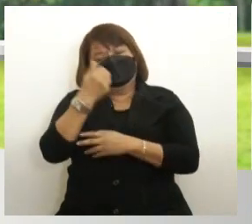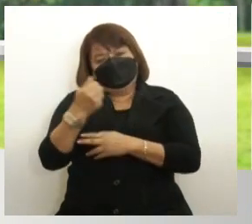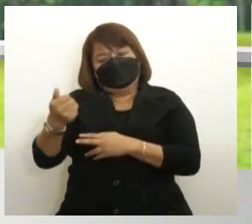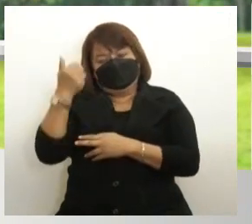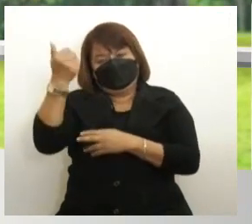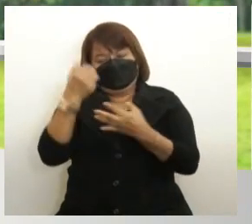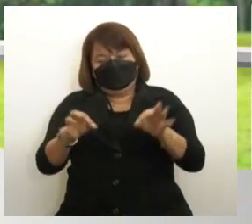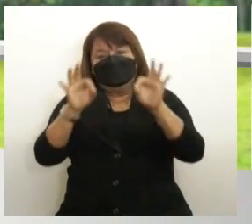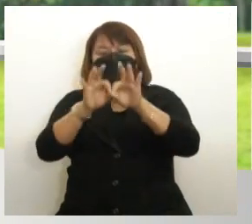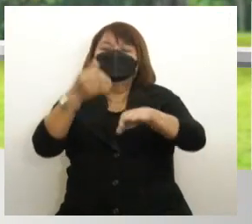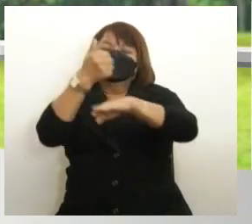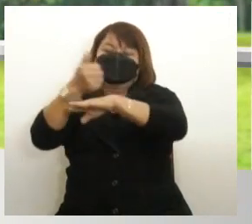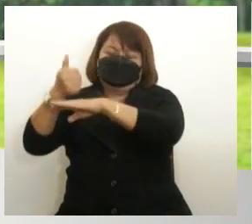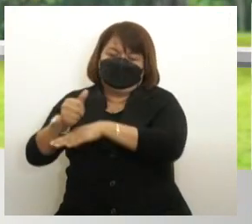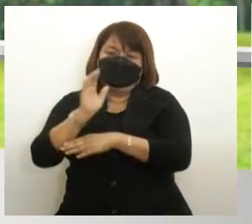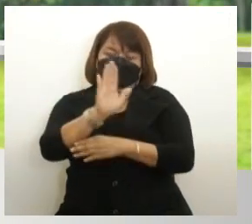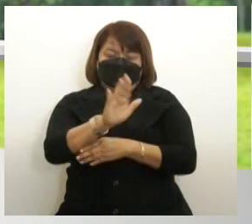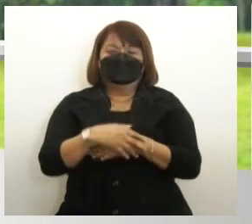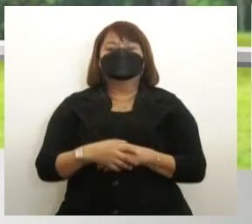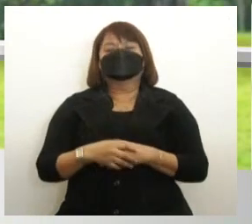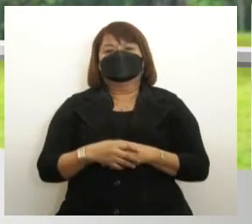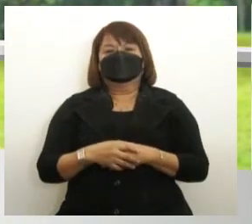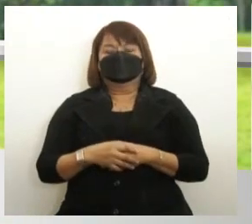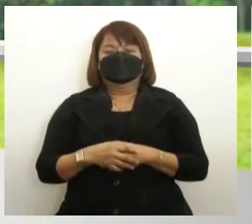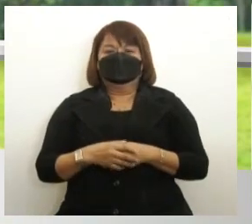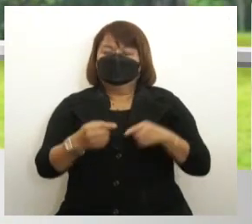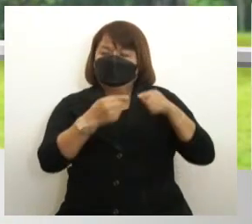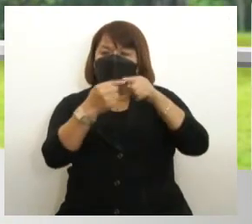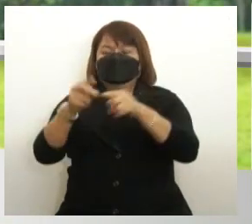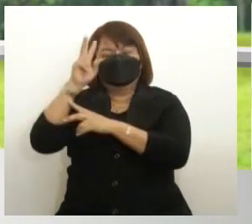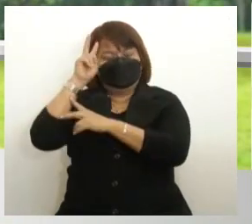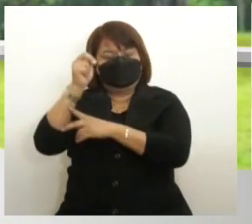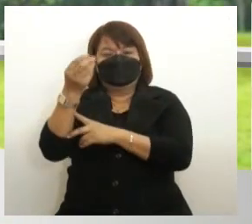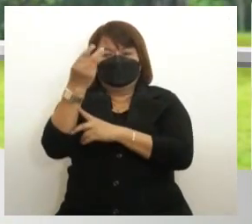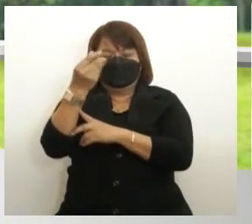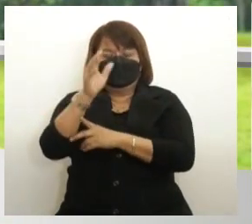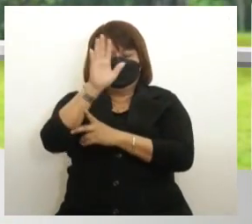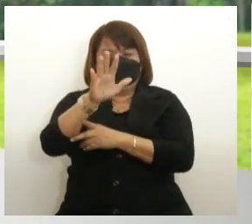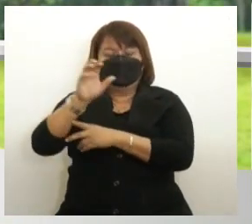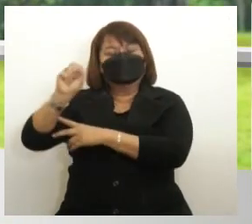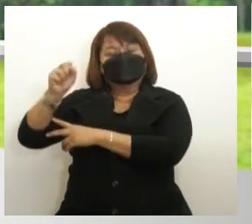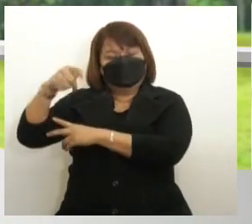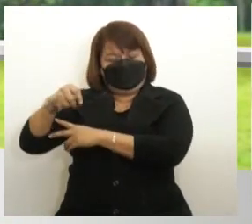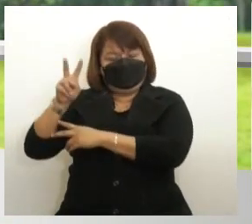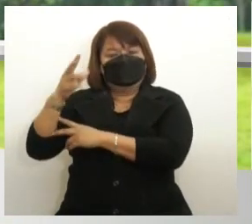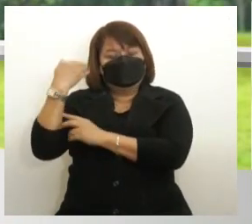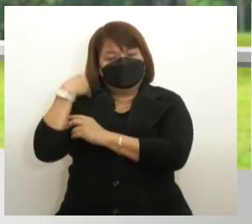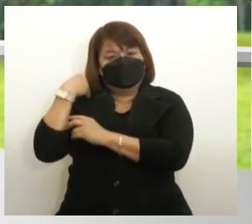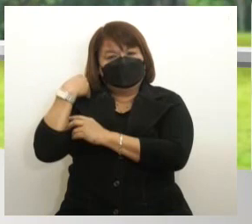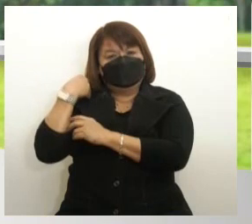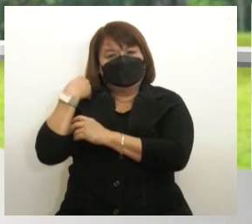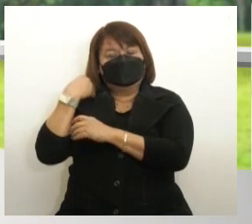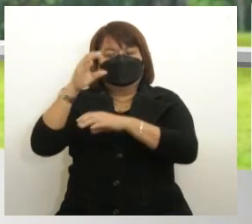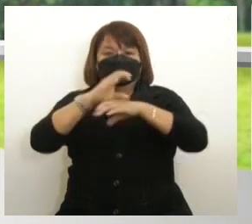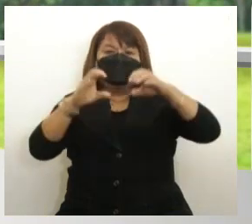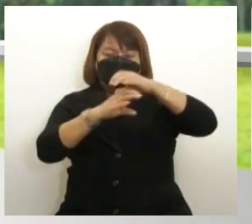ป็นผู้นำด้วยค่ะเราไปต่อเนื่องกันนะคะกับการติดตามนโยบายเร่งด่วนของสำนักงานคณะกรรมการการศึกษาขั้นพื้นฐานอย่างโครง